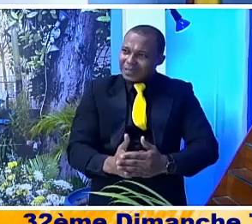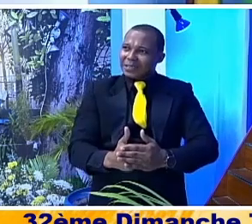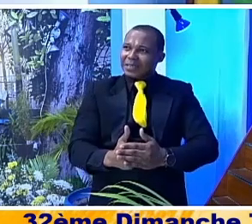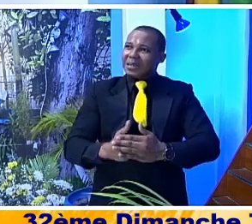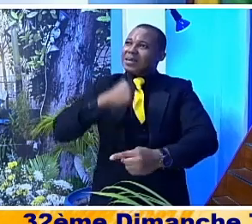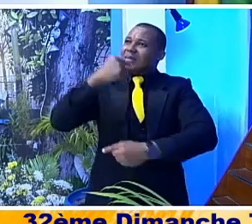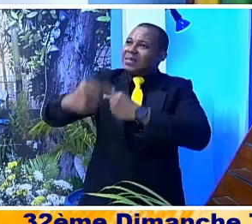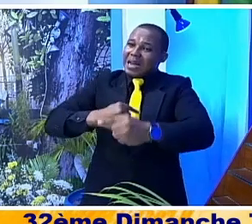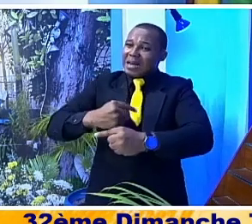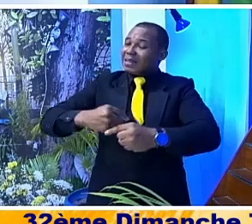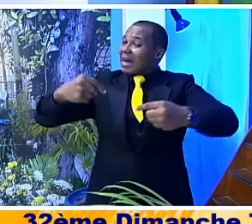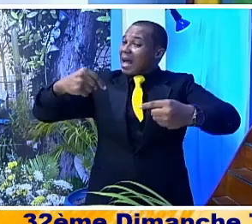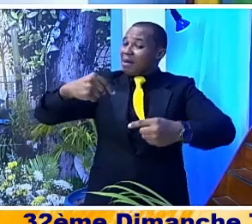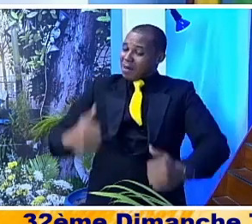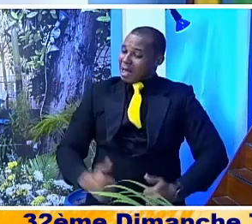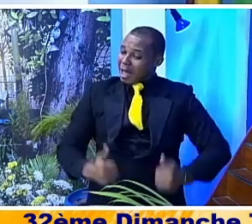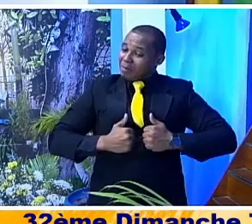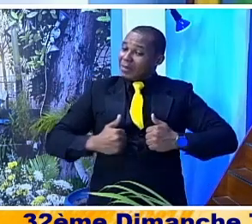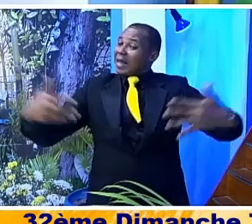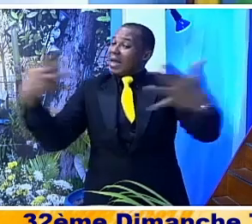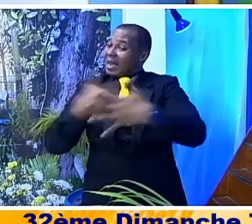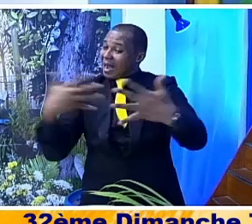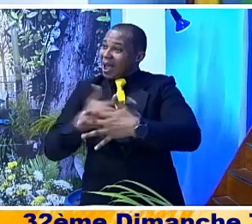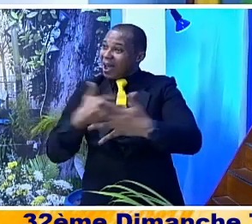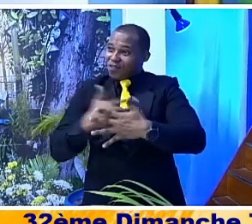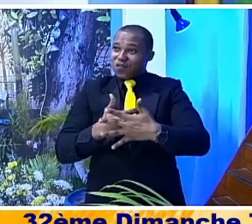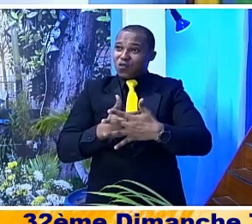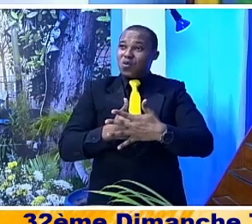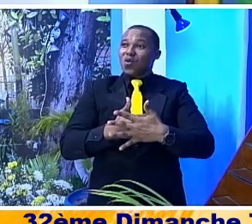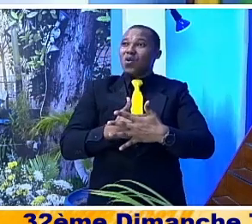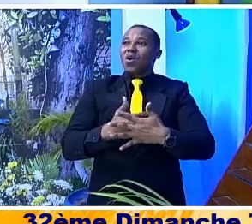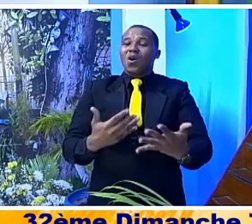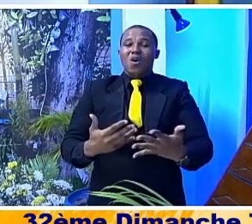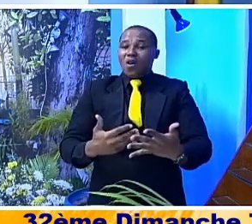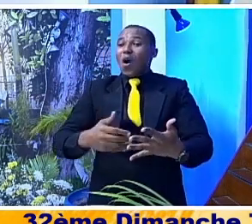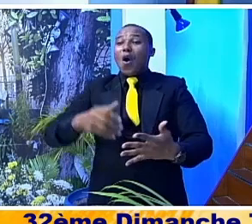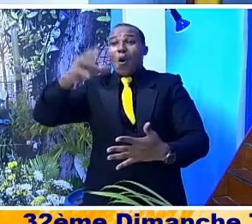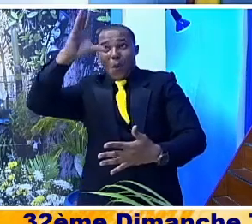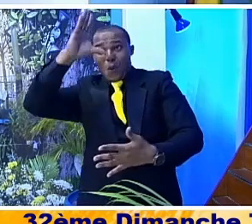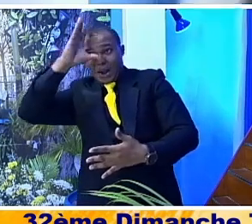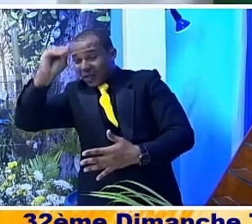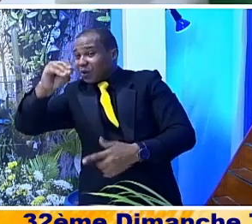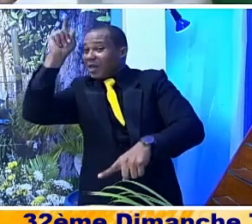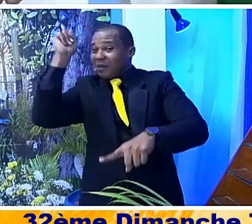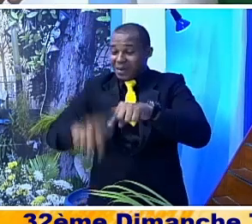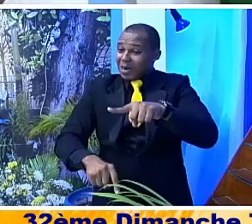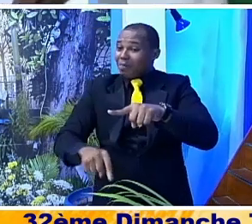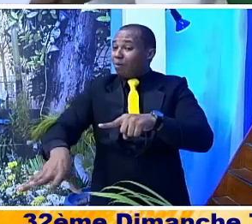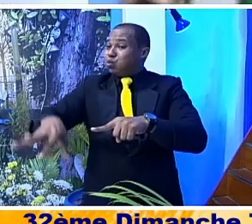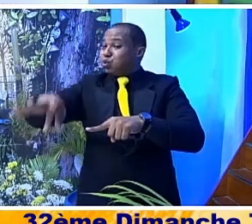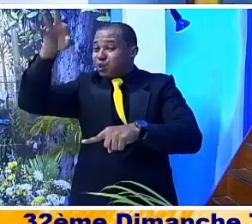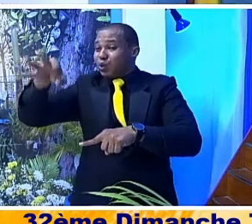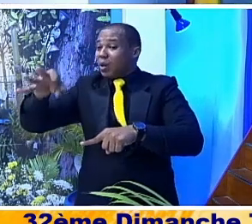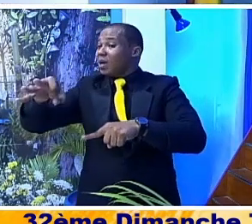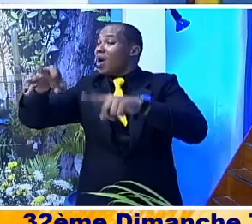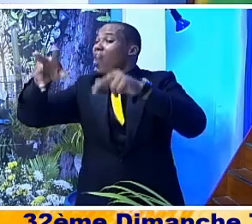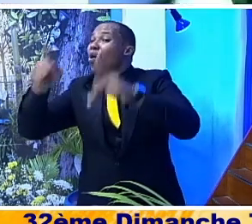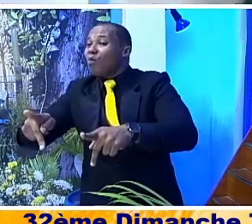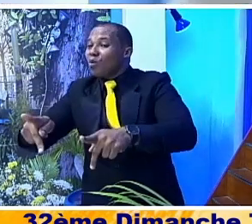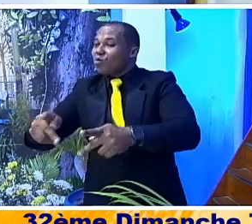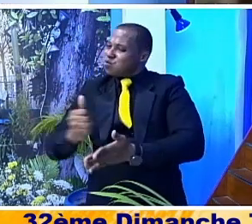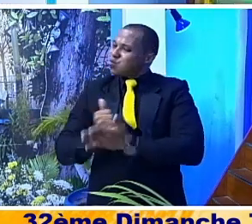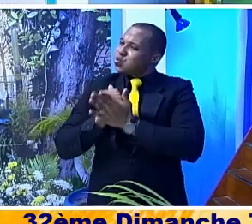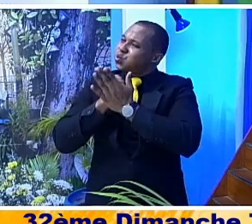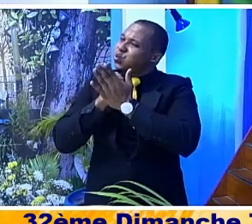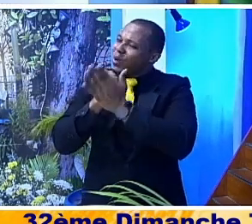là lié kafou. Tout ça le fait, il pas rejoindre monde pour qui aider pour traverser Matissan. Madame